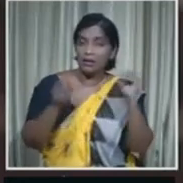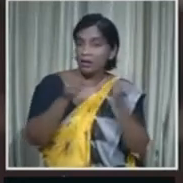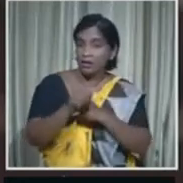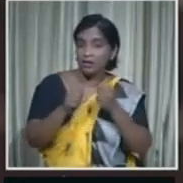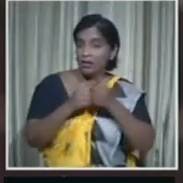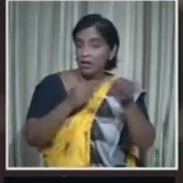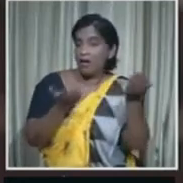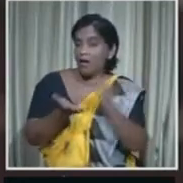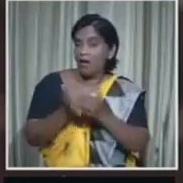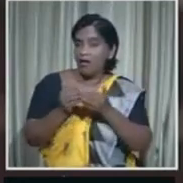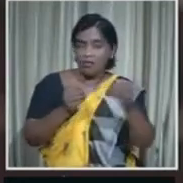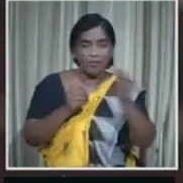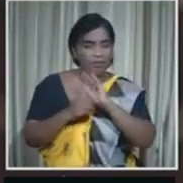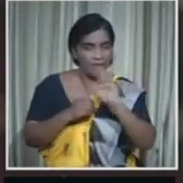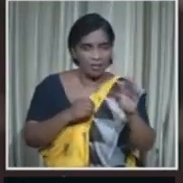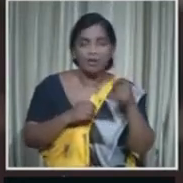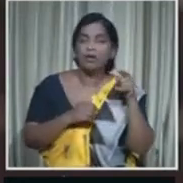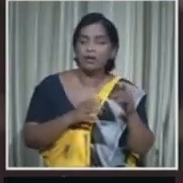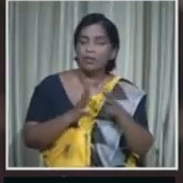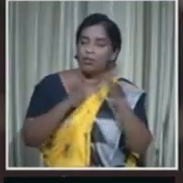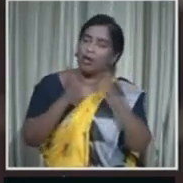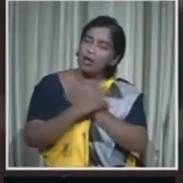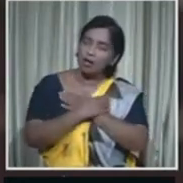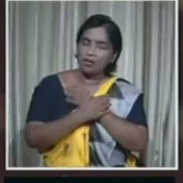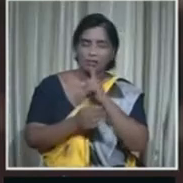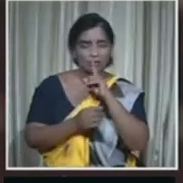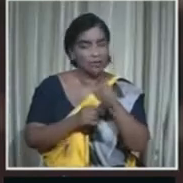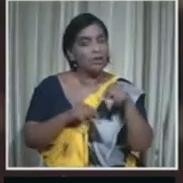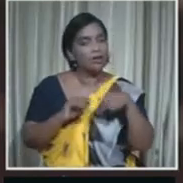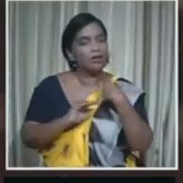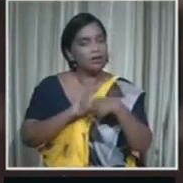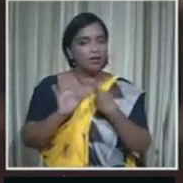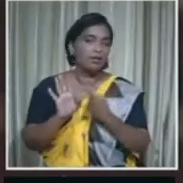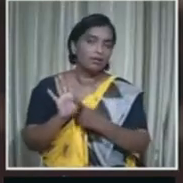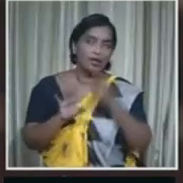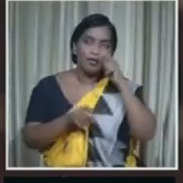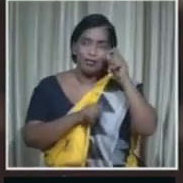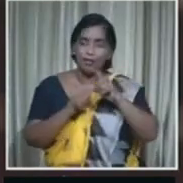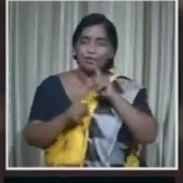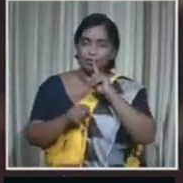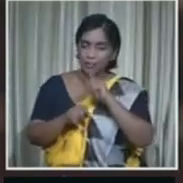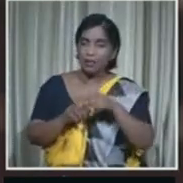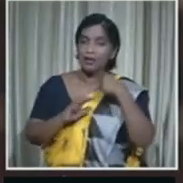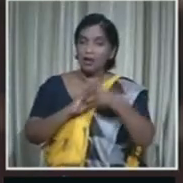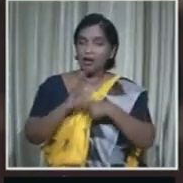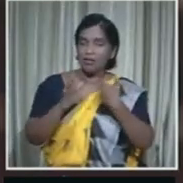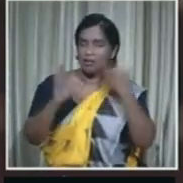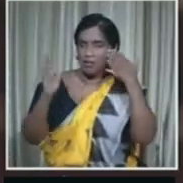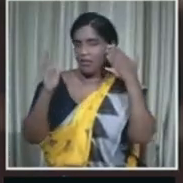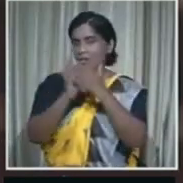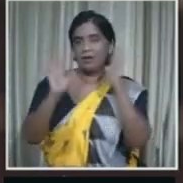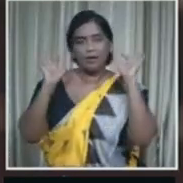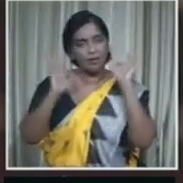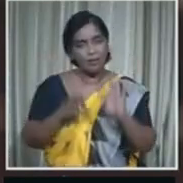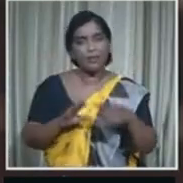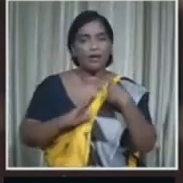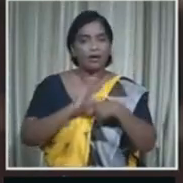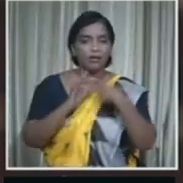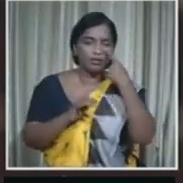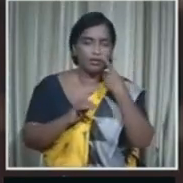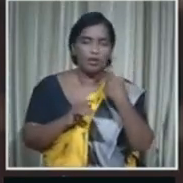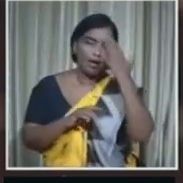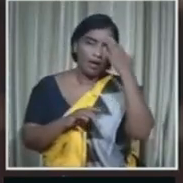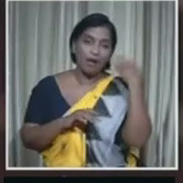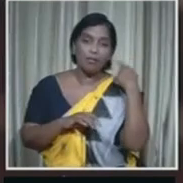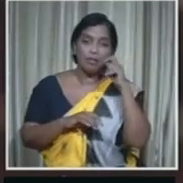මේ රට ගෙනියන්න එපා. බොහොම ආදරෙන් ඉල්ලනවා. මේ රටේ තරුණ පරම්පරාවෙන් අපි ඉල්ලනවා මේකට අහු වෙන්න එපා. මේ රටේ අහිංසක අම්මලා